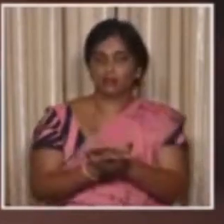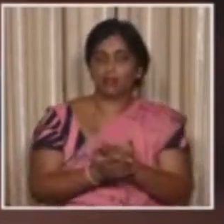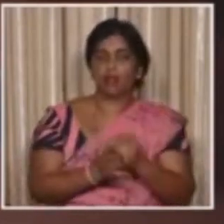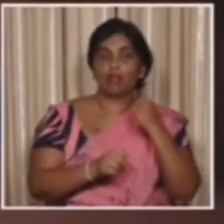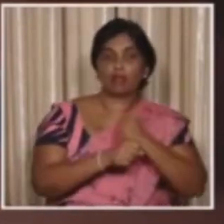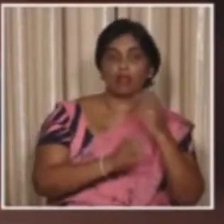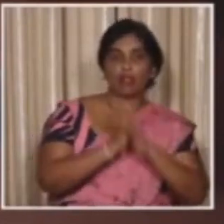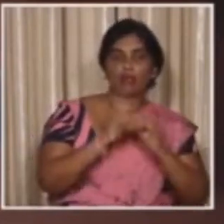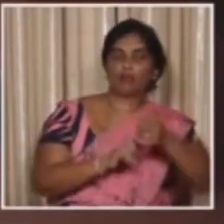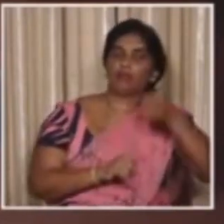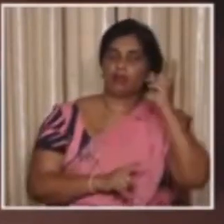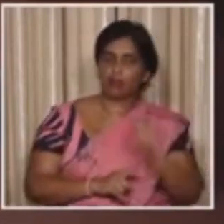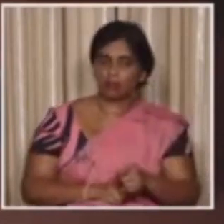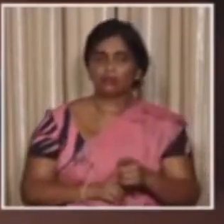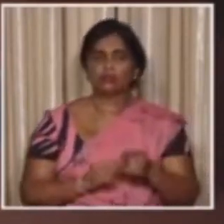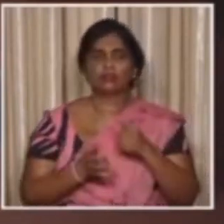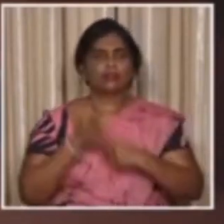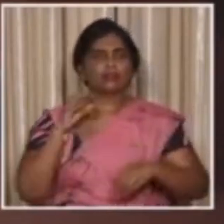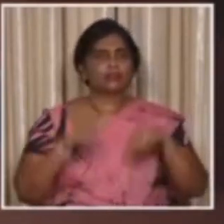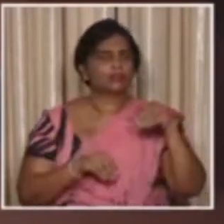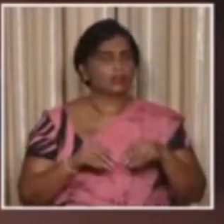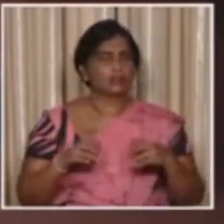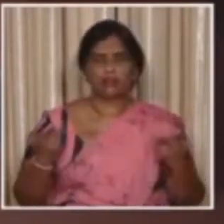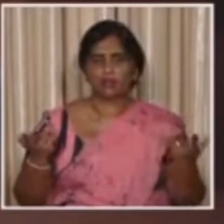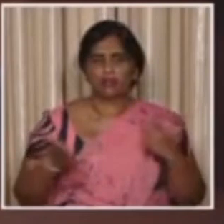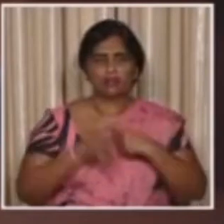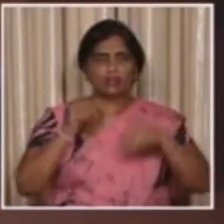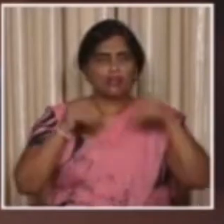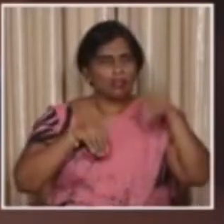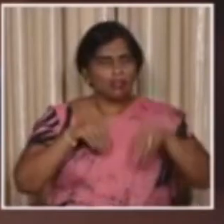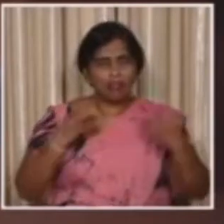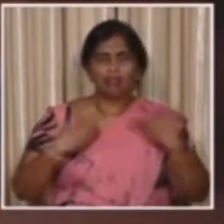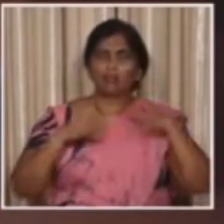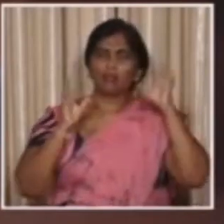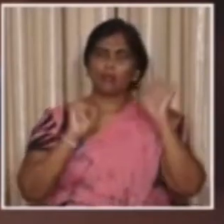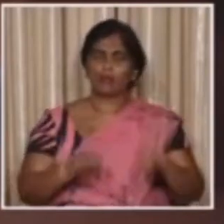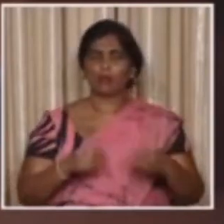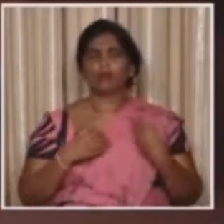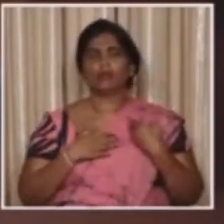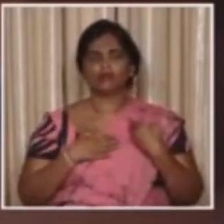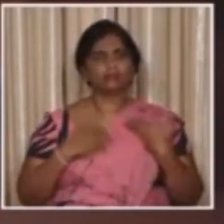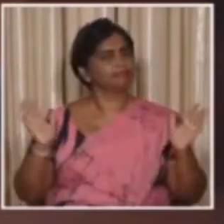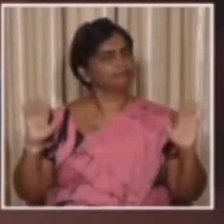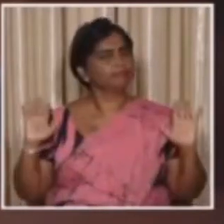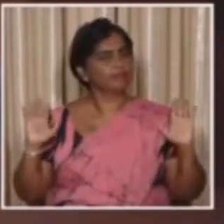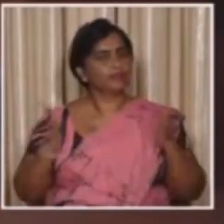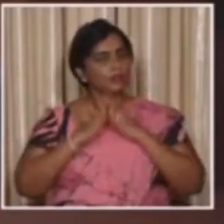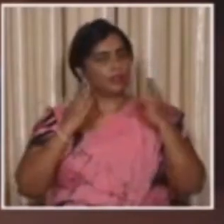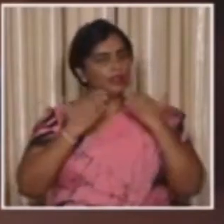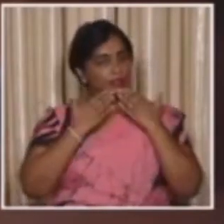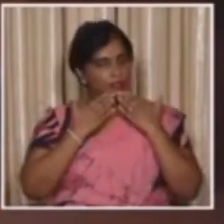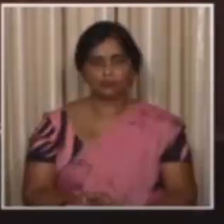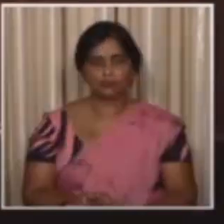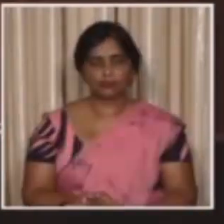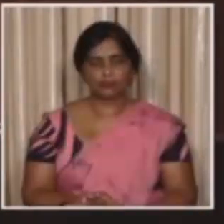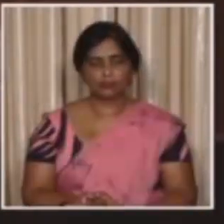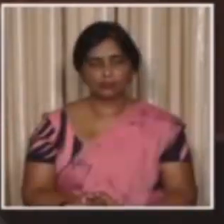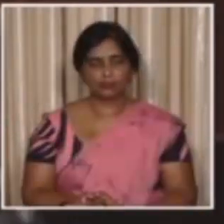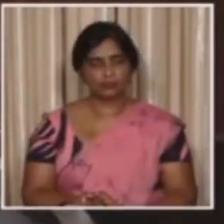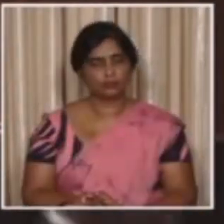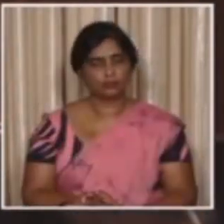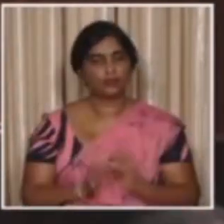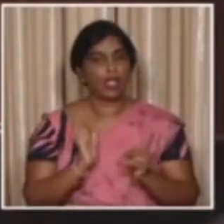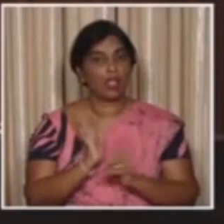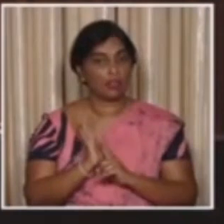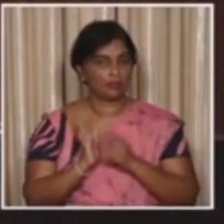ආණ්ඩුපක්ෂ අමාත්‍යවරයා ස්ථිර කරන්නේ එතන ඡන්දයක් නැහැ නැති ඡන්දයකට අපි හිටියේ නේ එච්චර බොහොම ඉස්සුති නියෝජක තනායකතුමනි ගරු